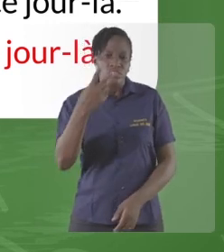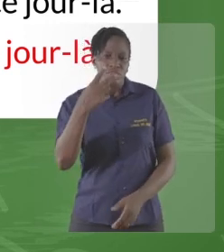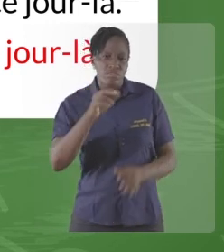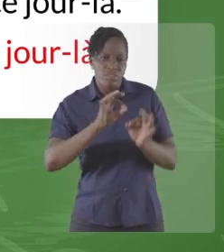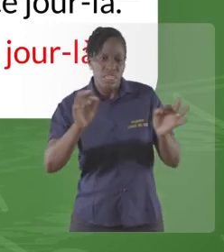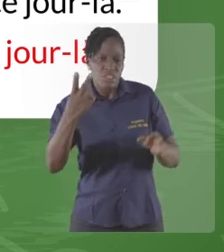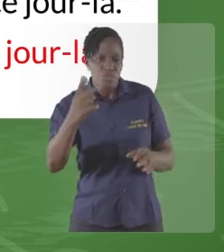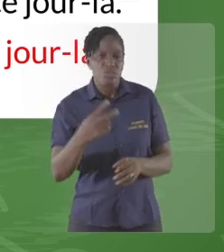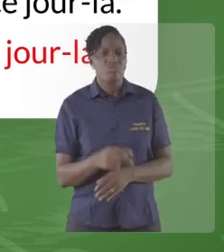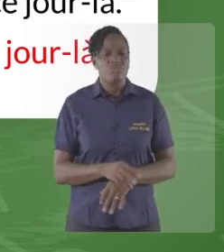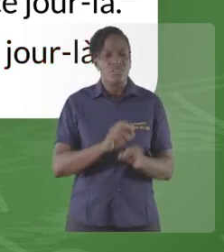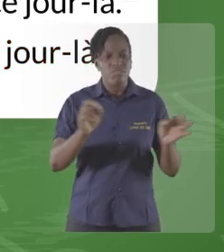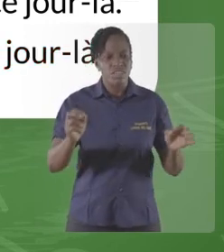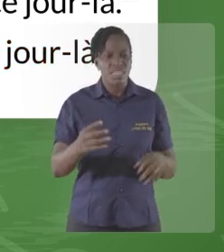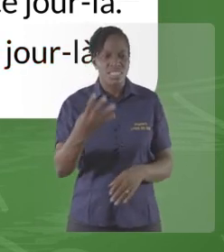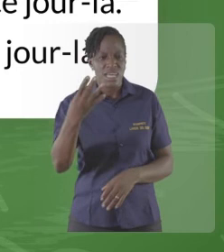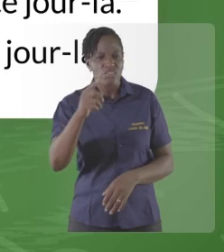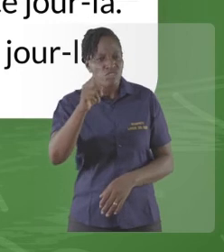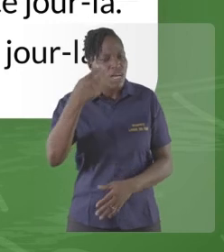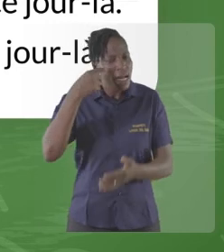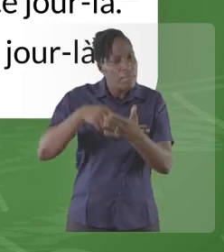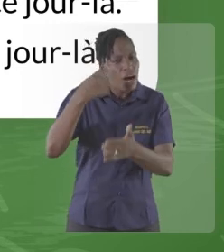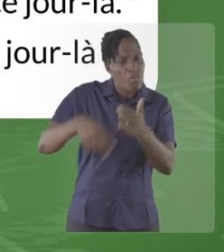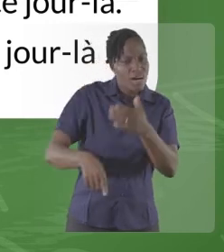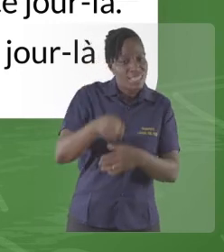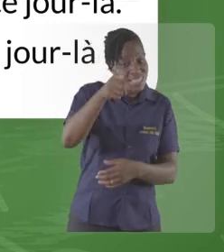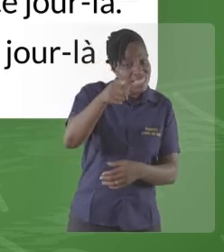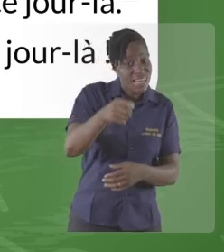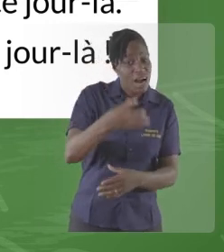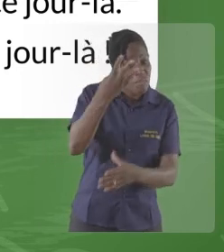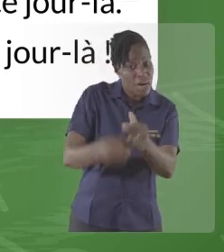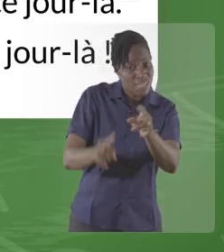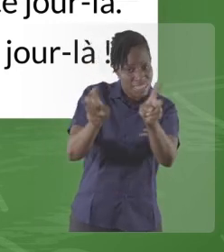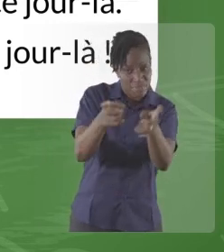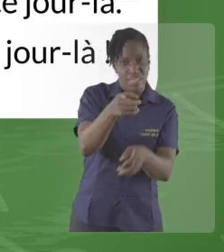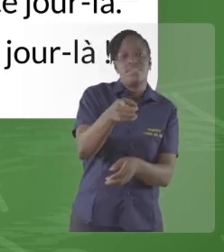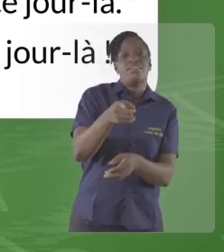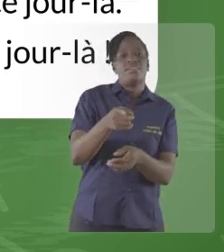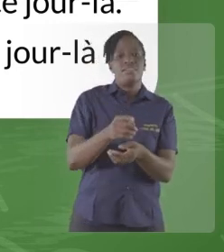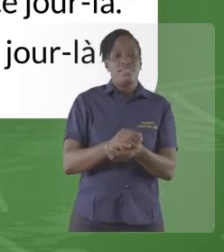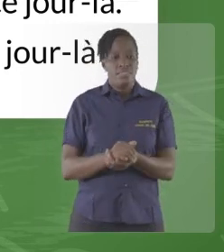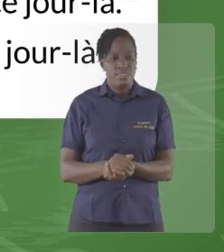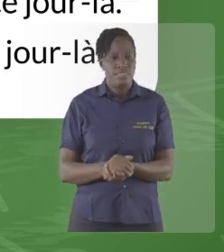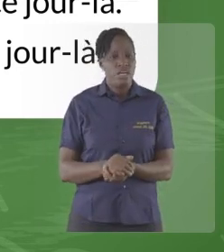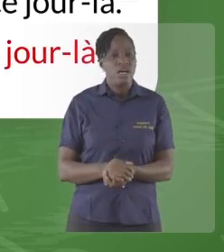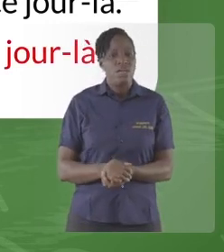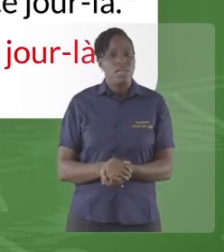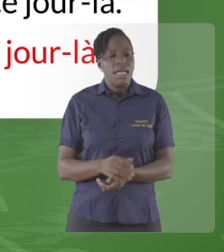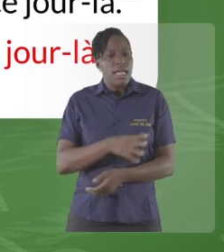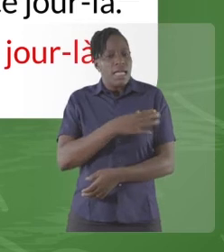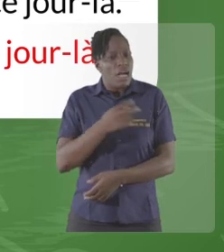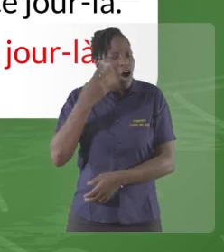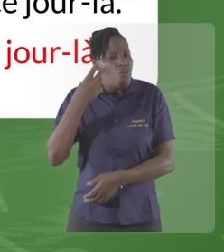troisième phrase au style indirect? Mais pas de guillemets. Très bien. Nous remarquons aussi